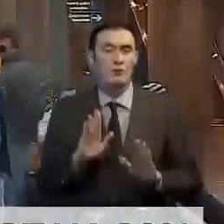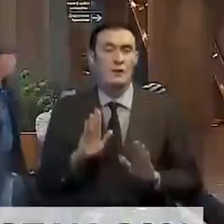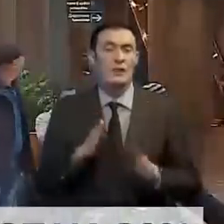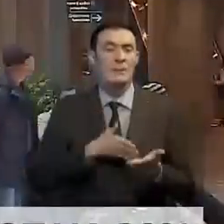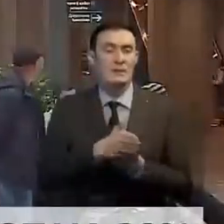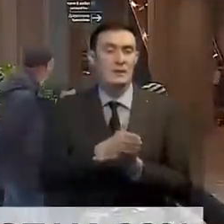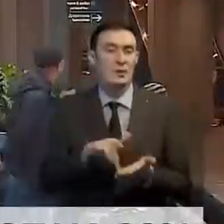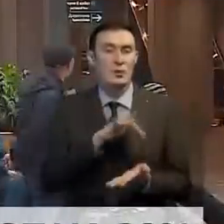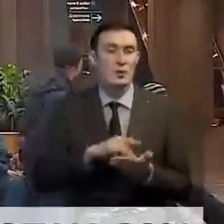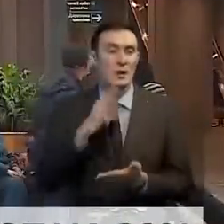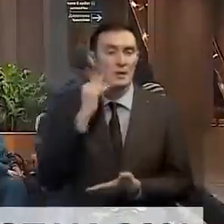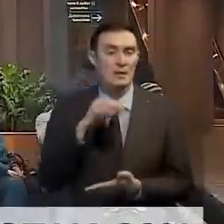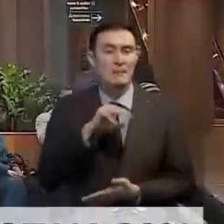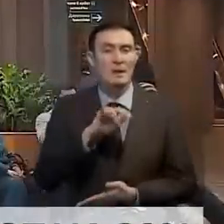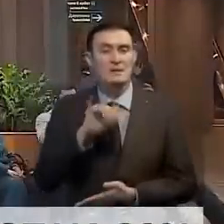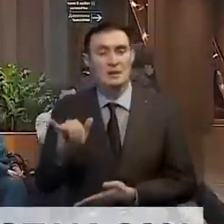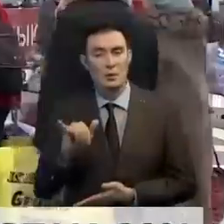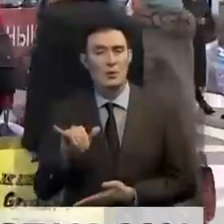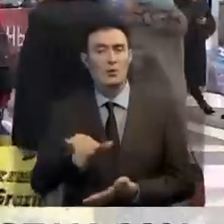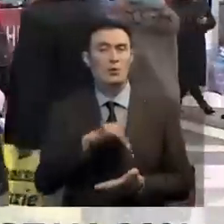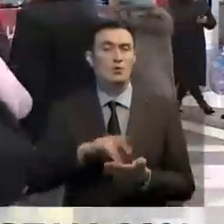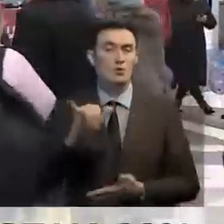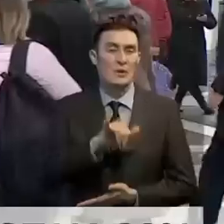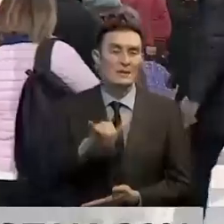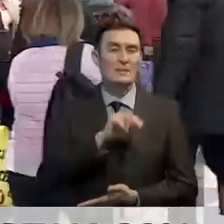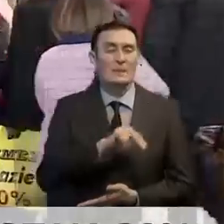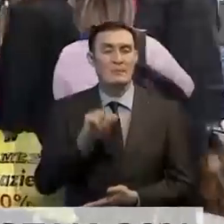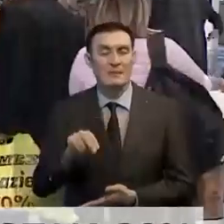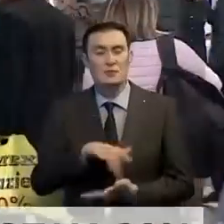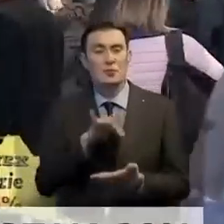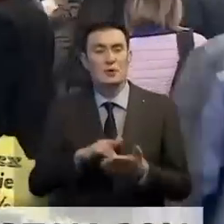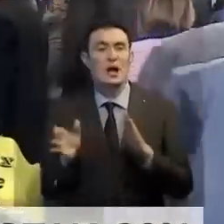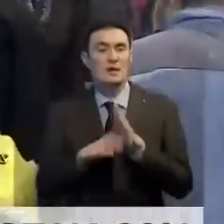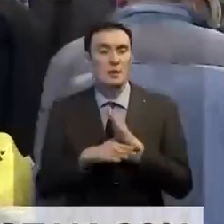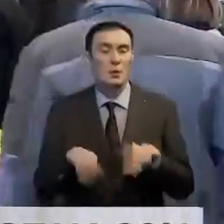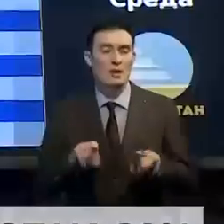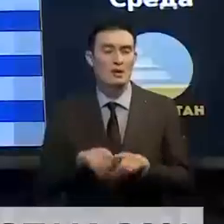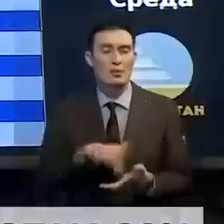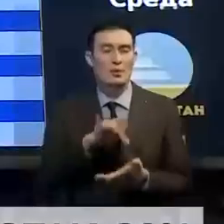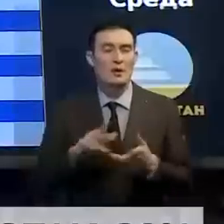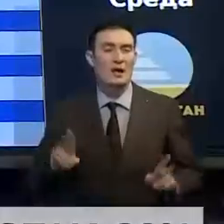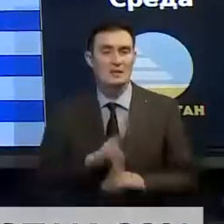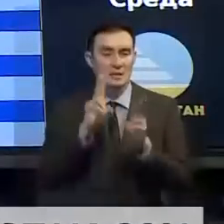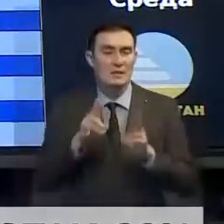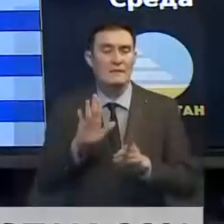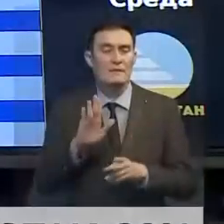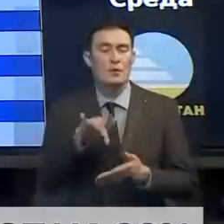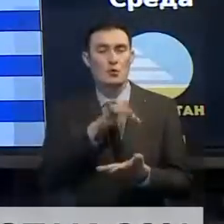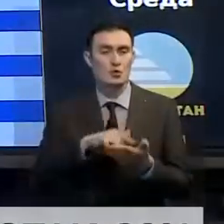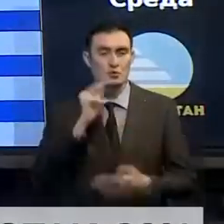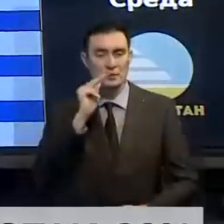следующих направлений. Из Алматы в Мангыстау, Уральск, Петропавловск и Атырау, а также из Астаны в